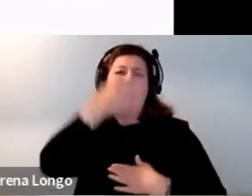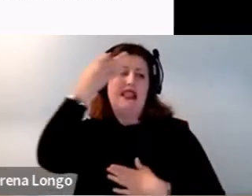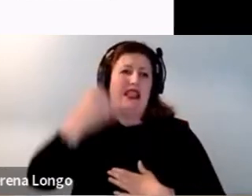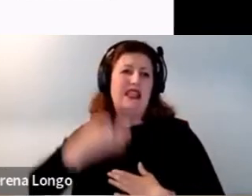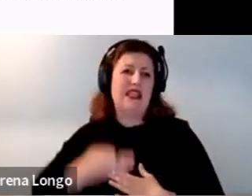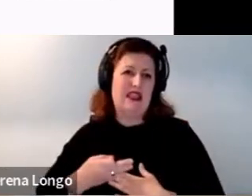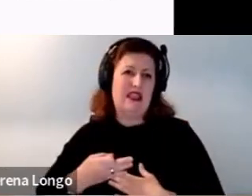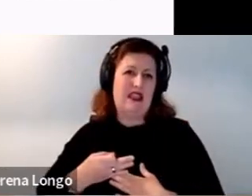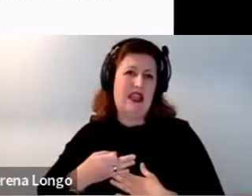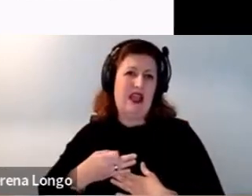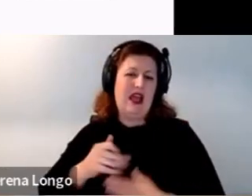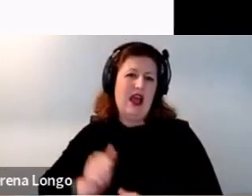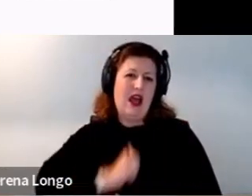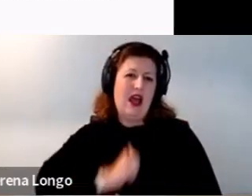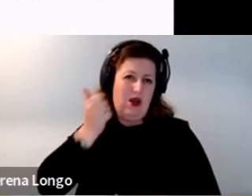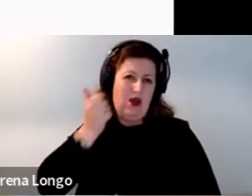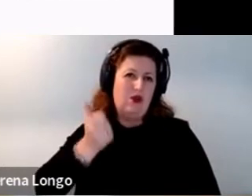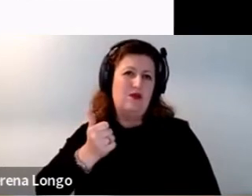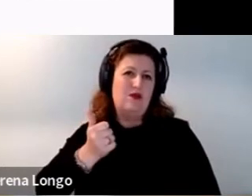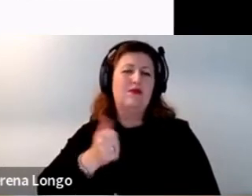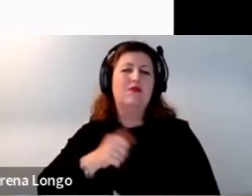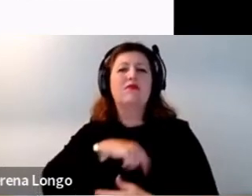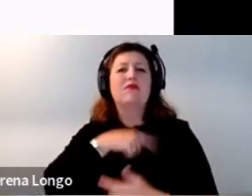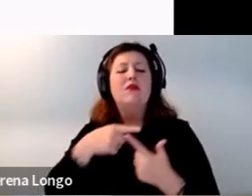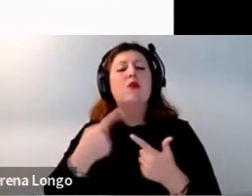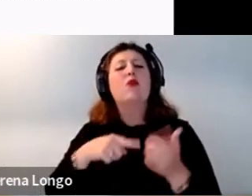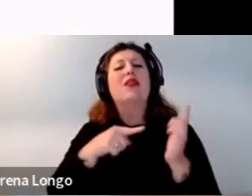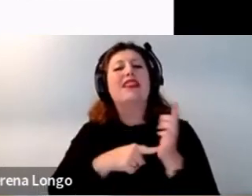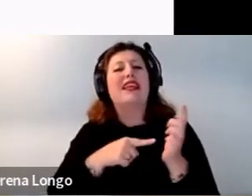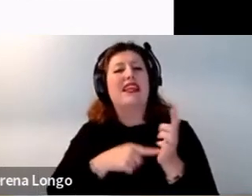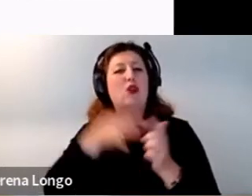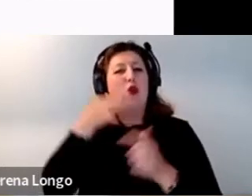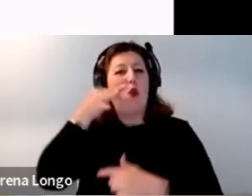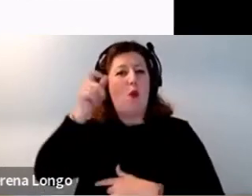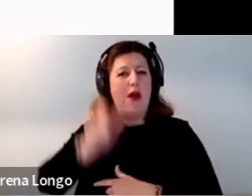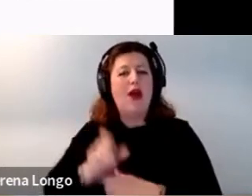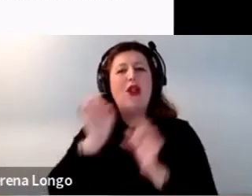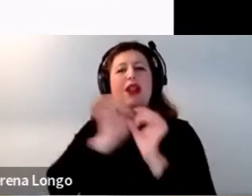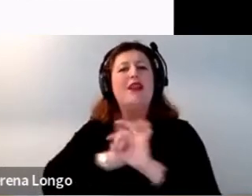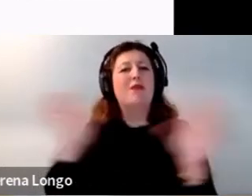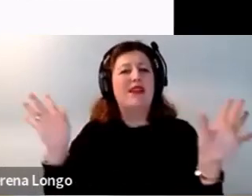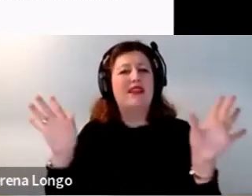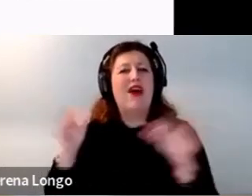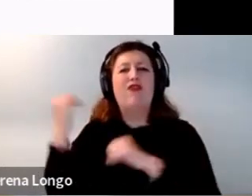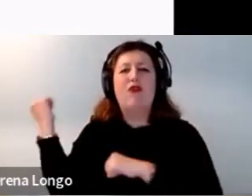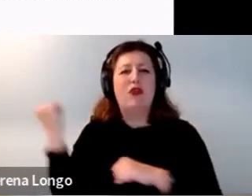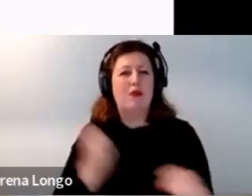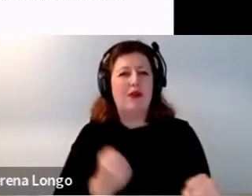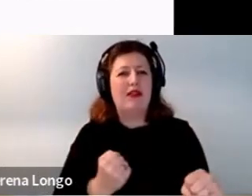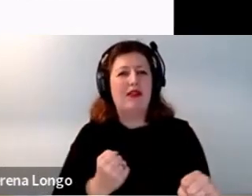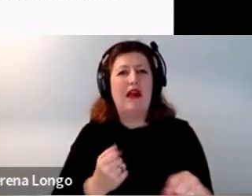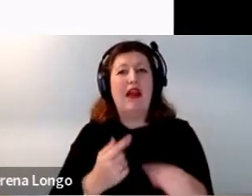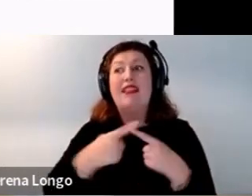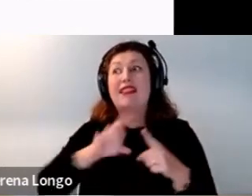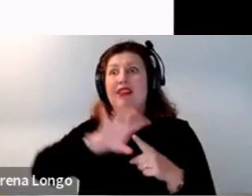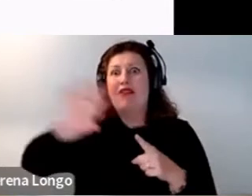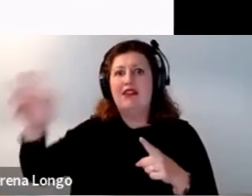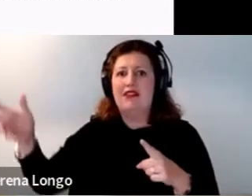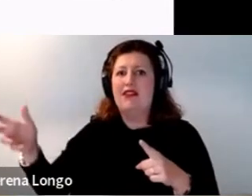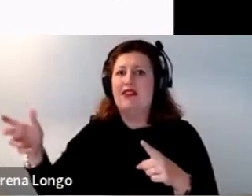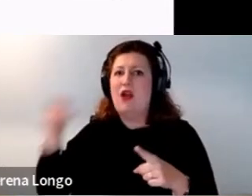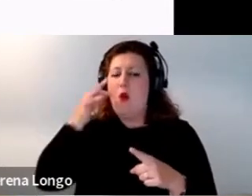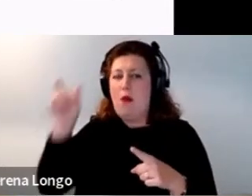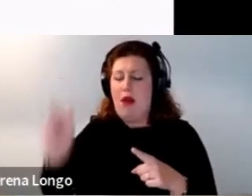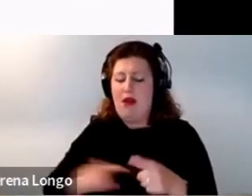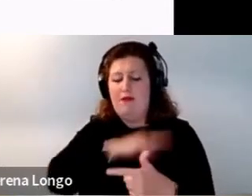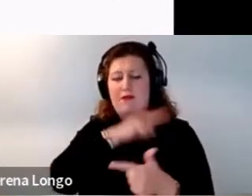e dal rafforzamento del rispetto dei diritti umani, delle libertà fondamentali e della diversità umana. B,